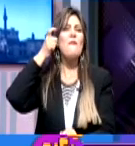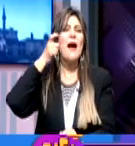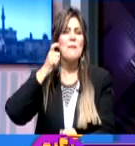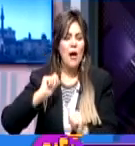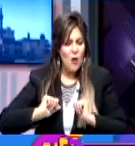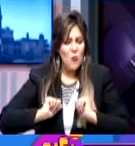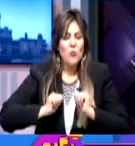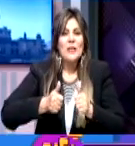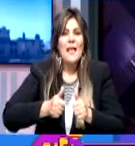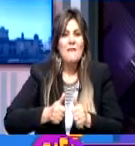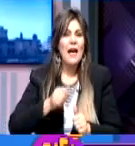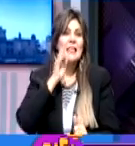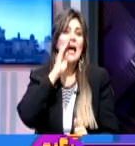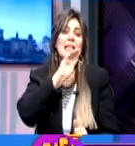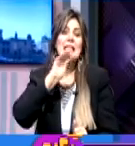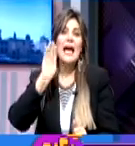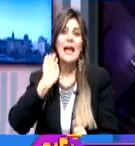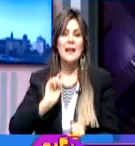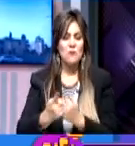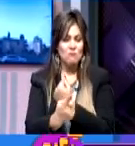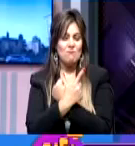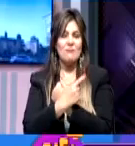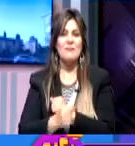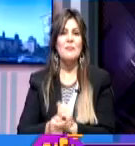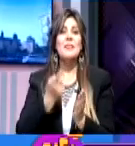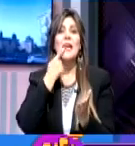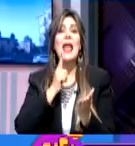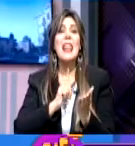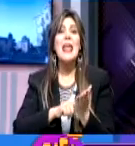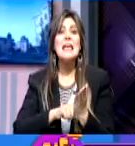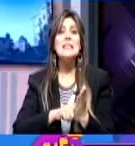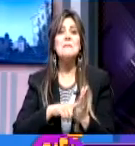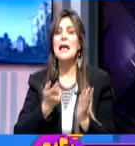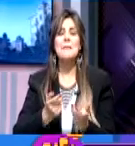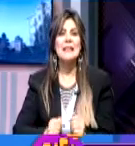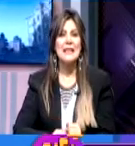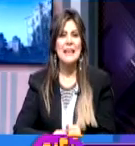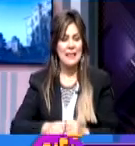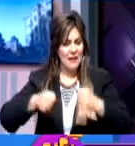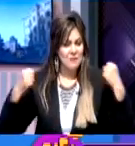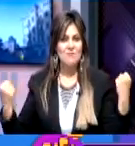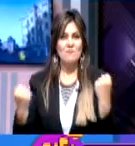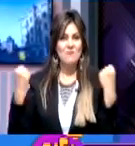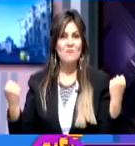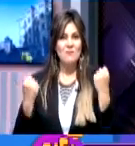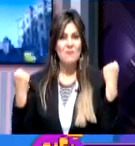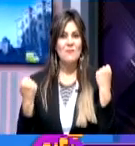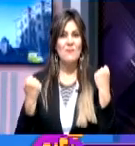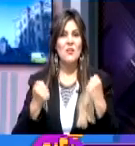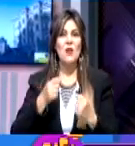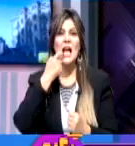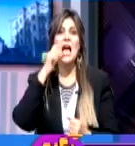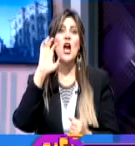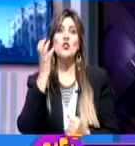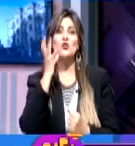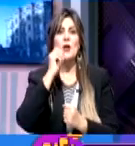الدافع انها تتعلم ده. يعني اول حاجه اعداد قاده. طبعا اعداد القاده ده مهم جدا لان دول اللي هيعلموا الاجيال. ايوه. فلازم